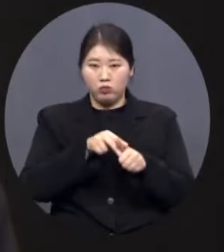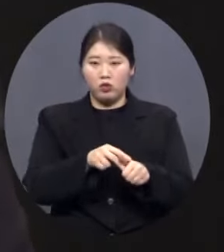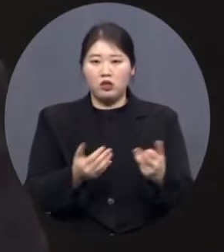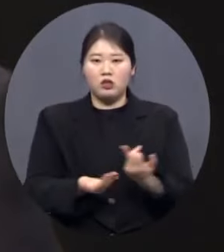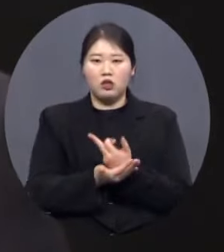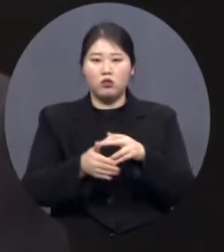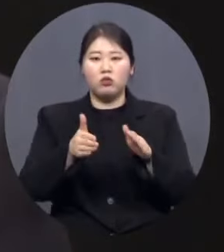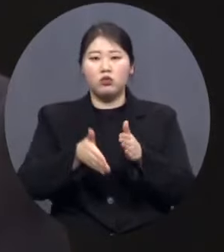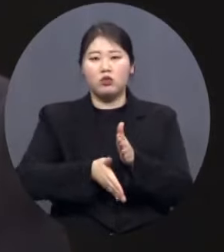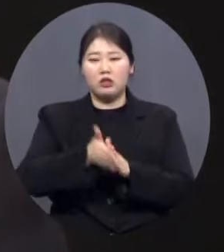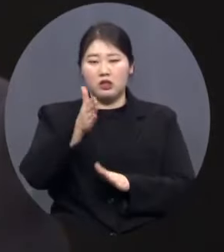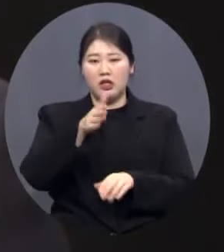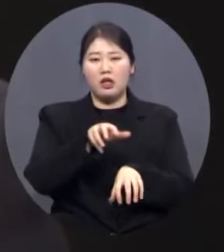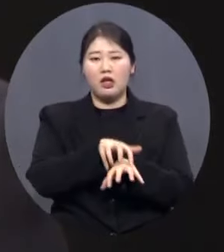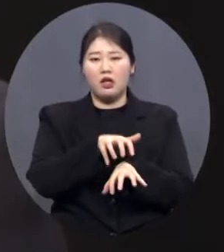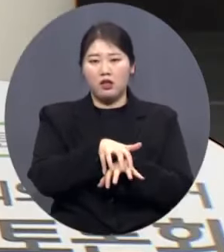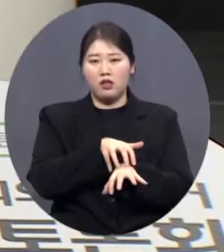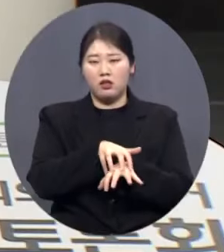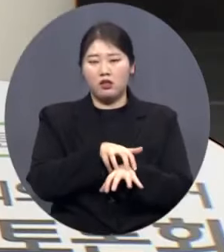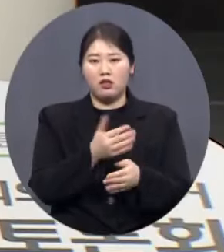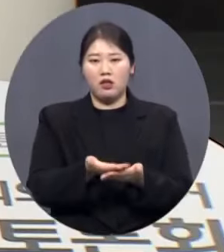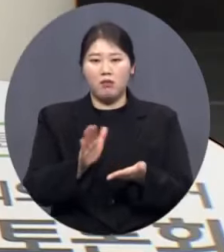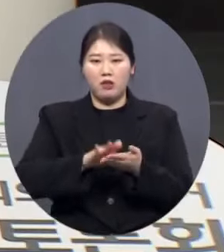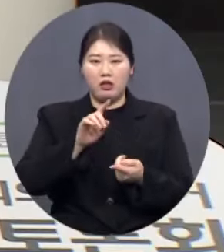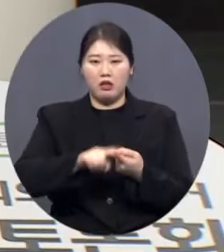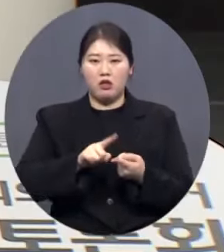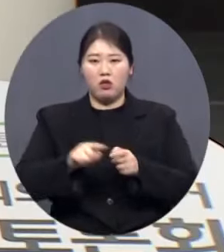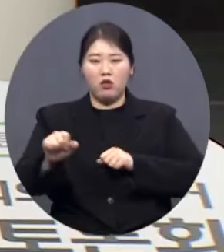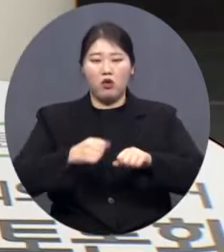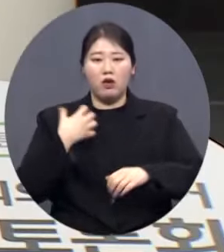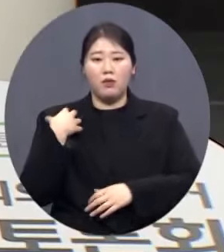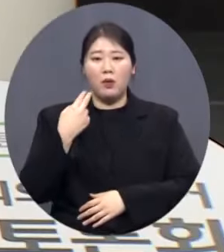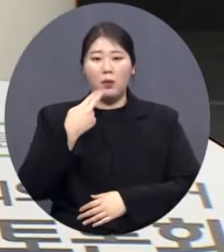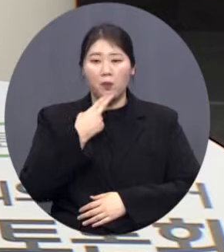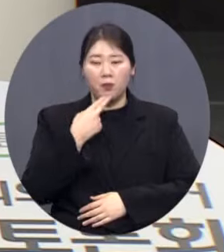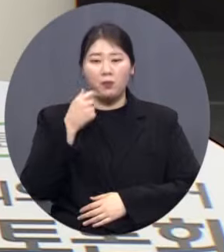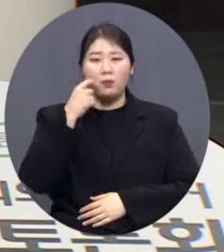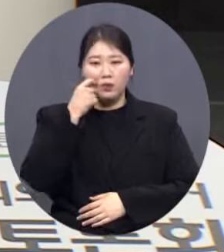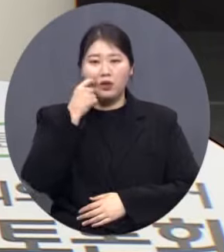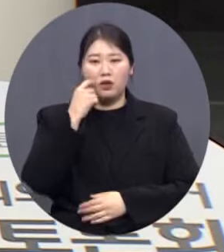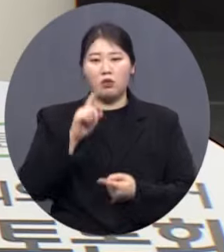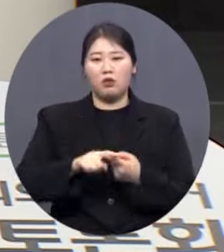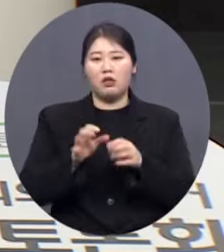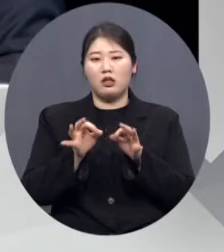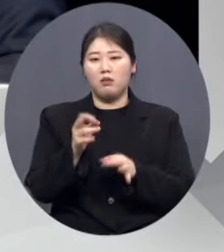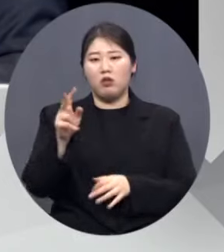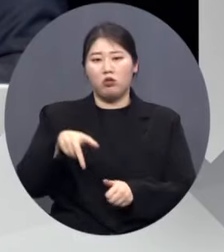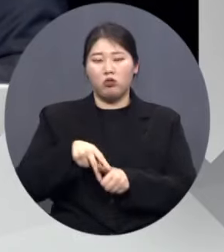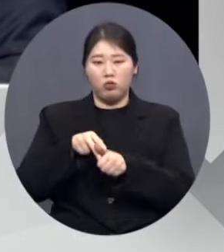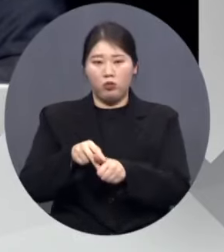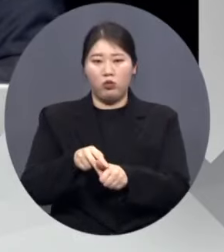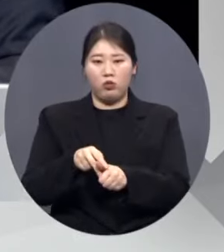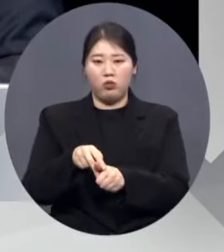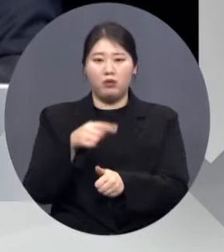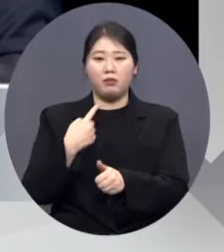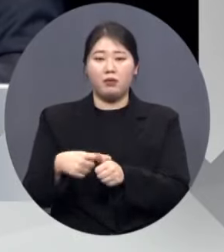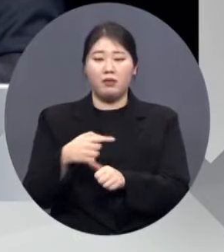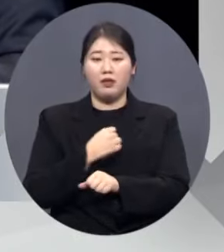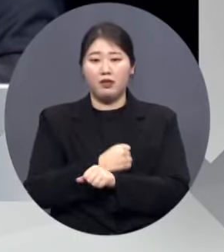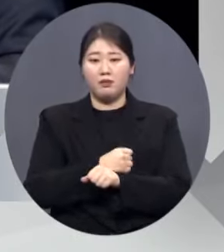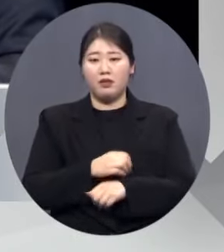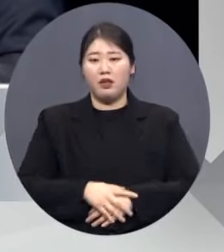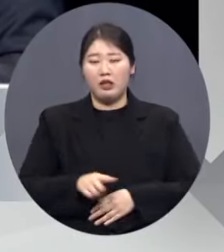개편과 관련해 현역 의원으로서 역할을 못했다며 민주당 김한규 후보를 지적했습니다 그 그간에 제주형